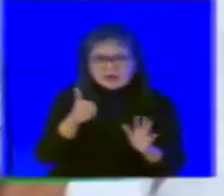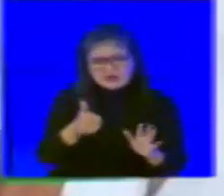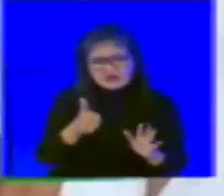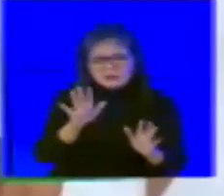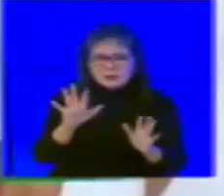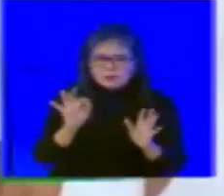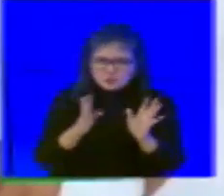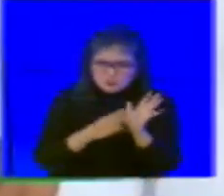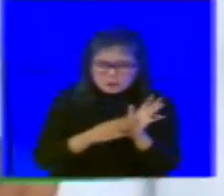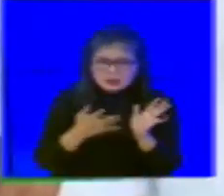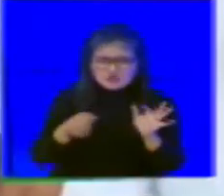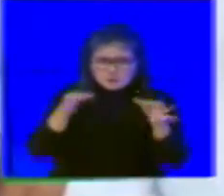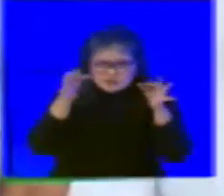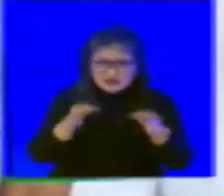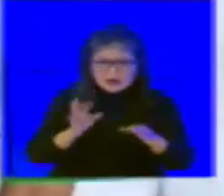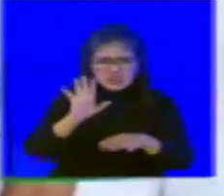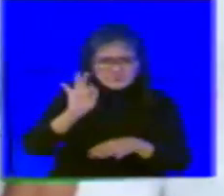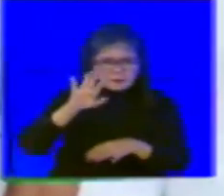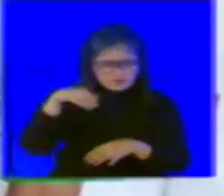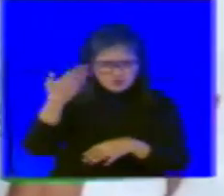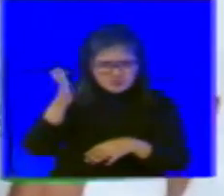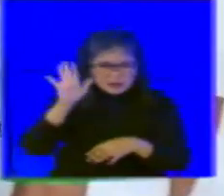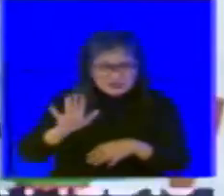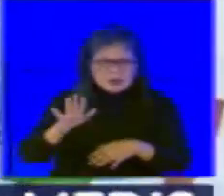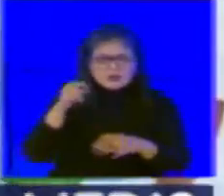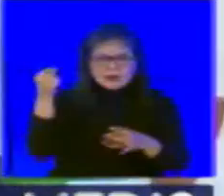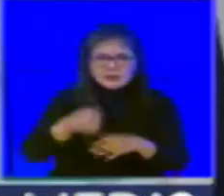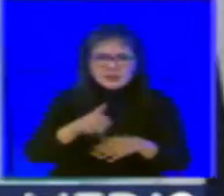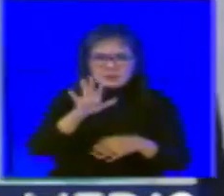menanti mereka yang menimbun masker dan menyebabkan kelangkaan di pasaran.